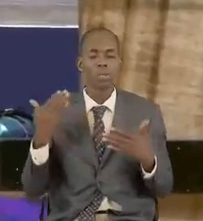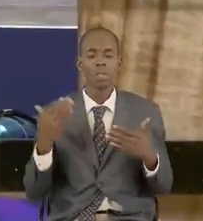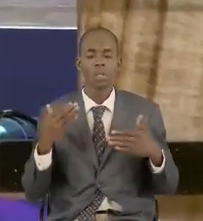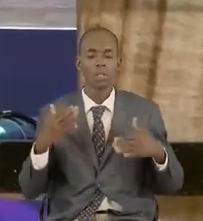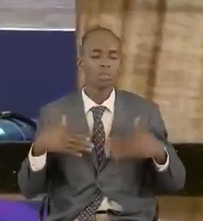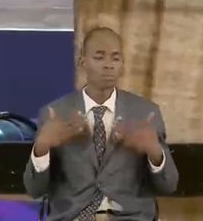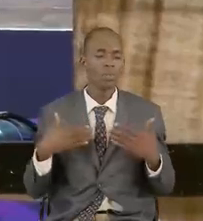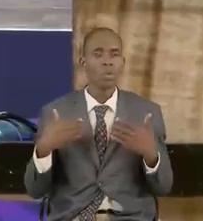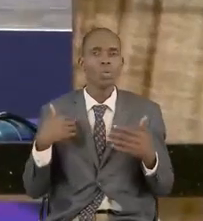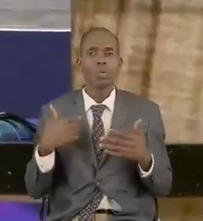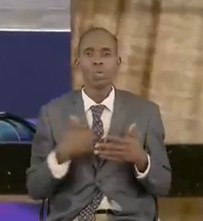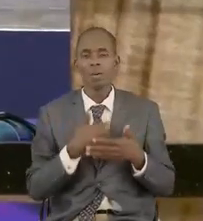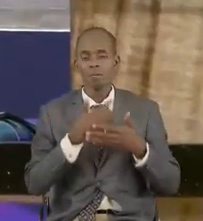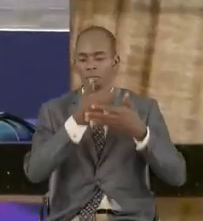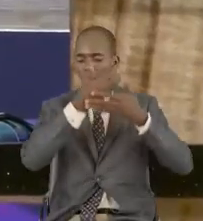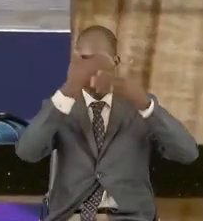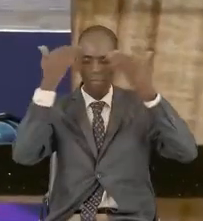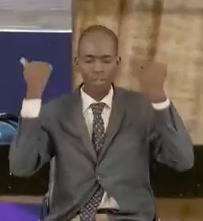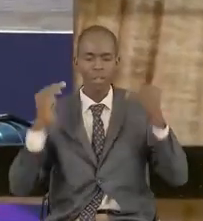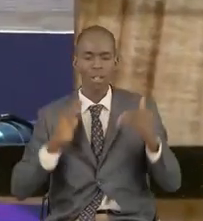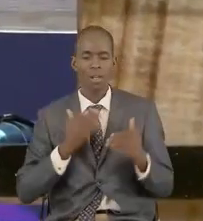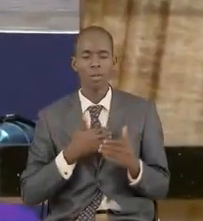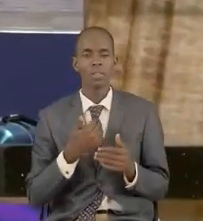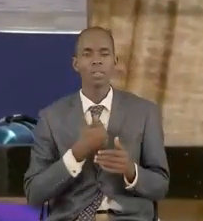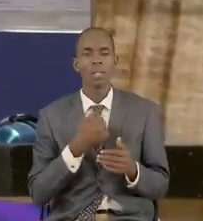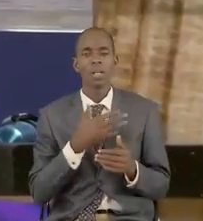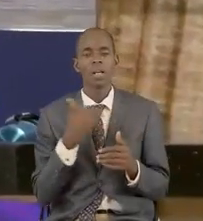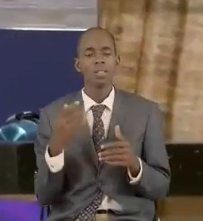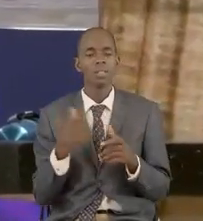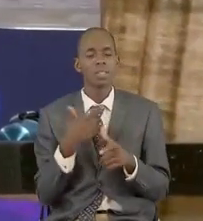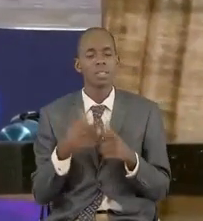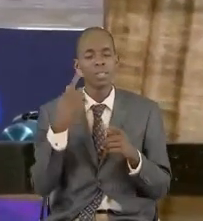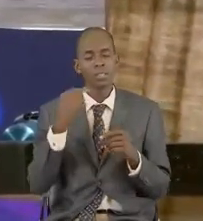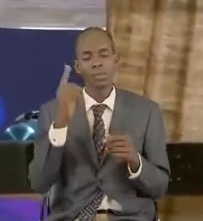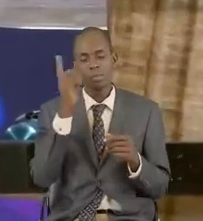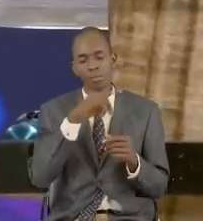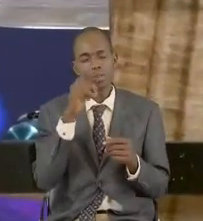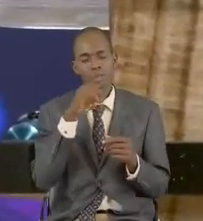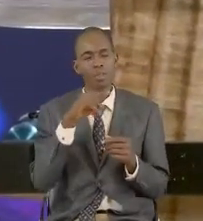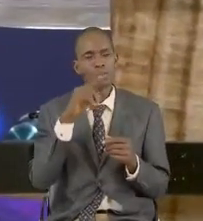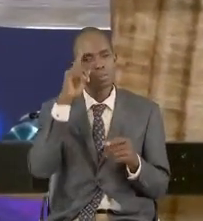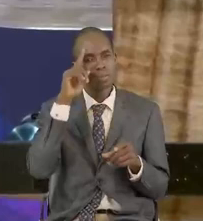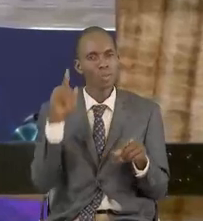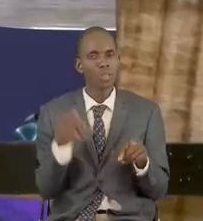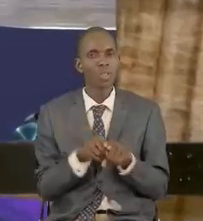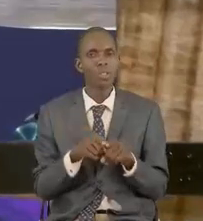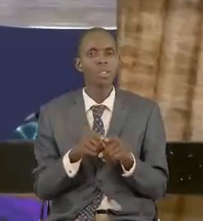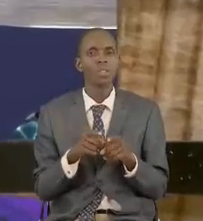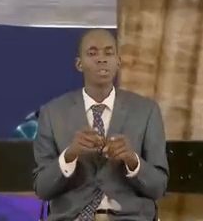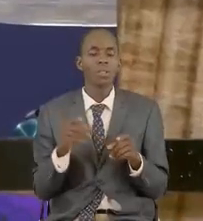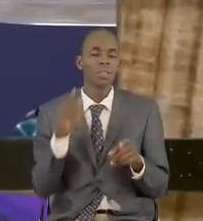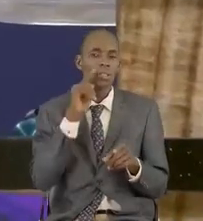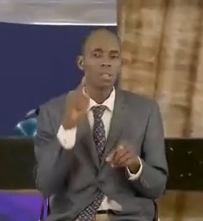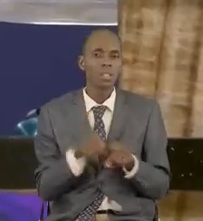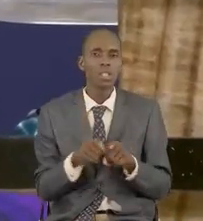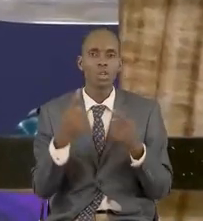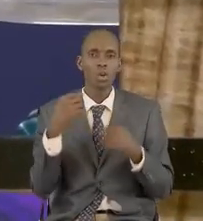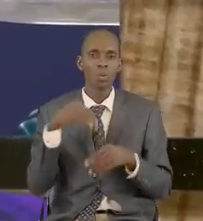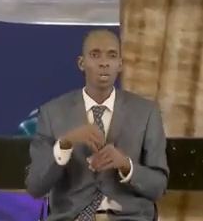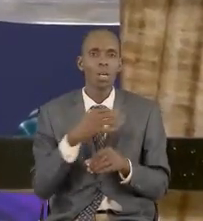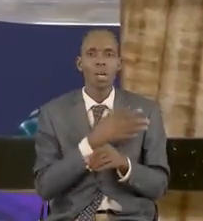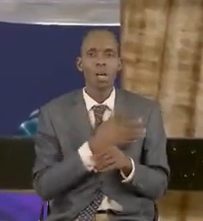oubliés et puis les faux frères alors frappe et viennent polluer l'Église entière